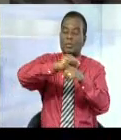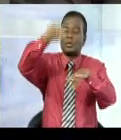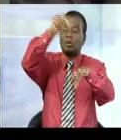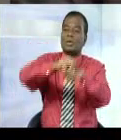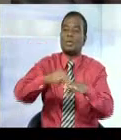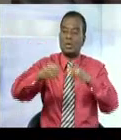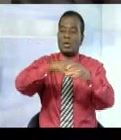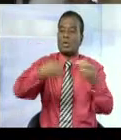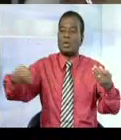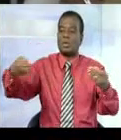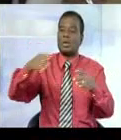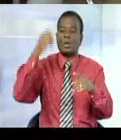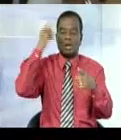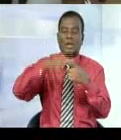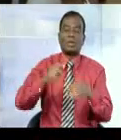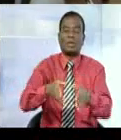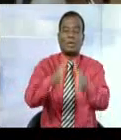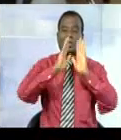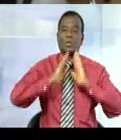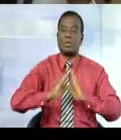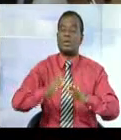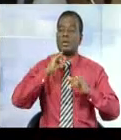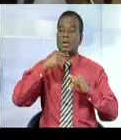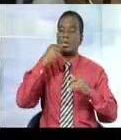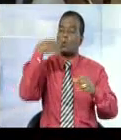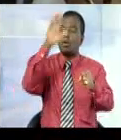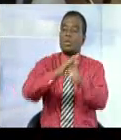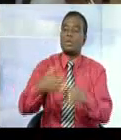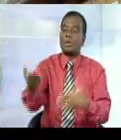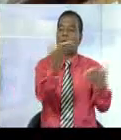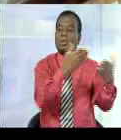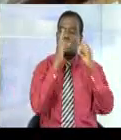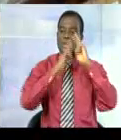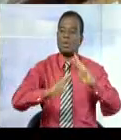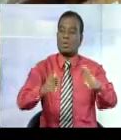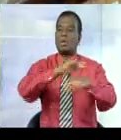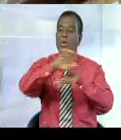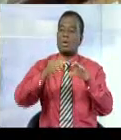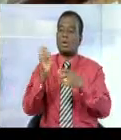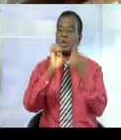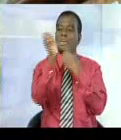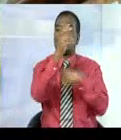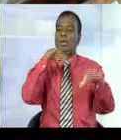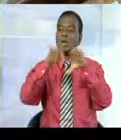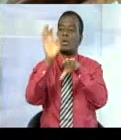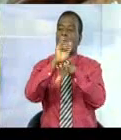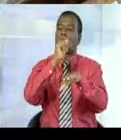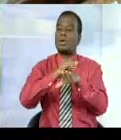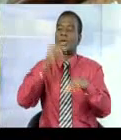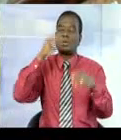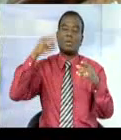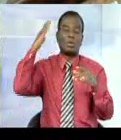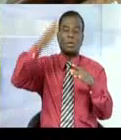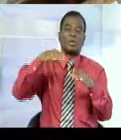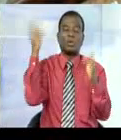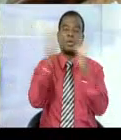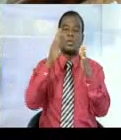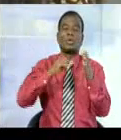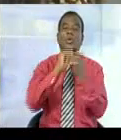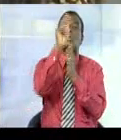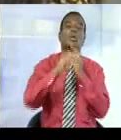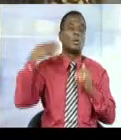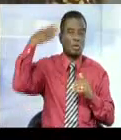et l'équipement. À ces doléances, l'ISESCO promet d'apporter réponse tout en invitant la Côte d'Ivoire à son prochain sommet de